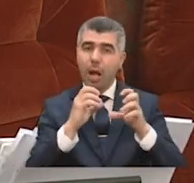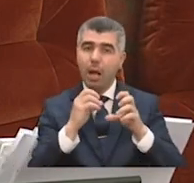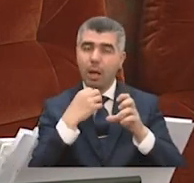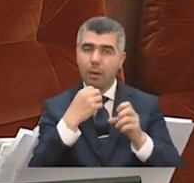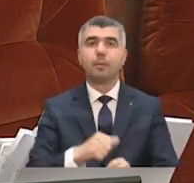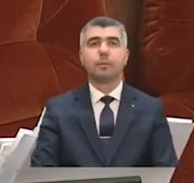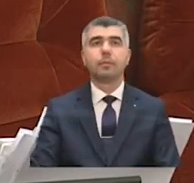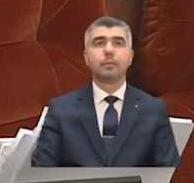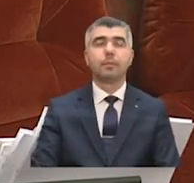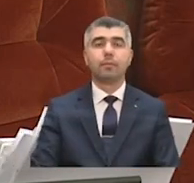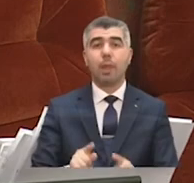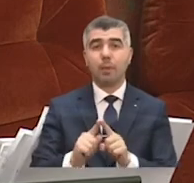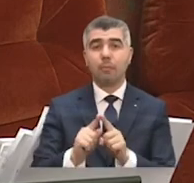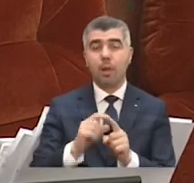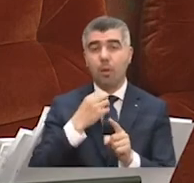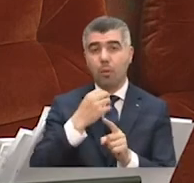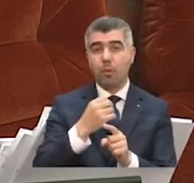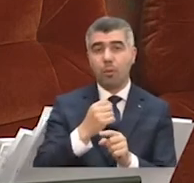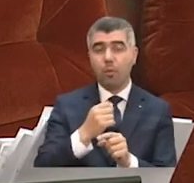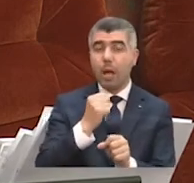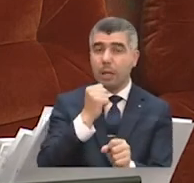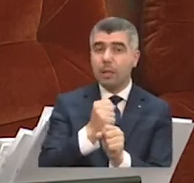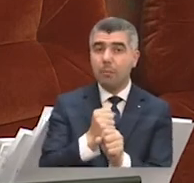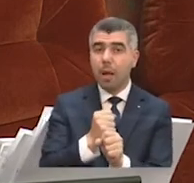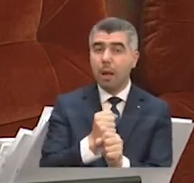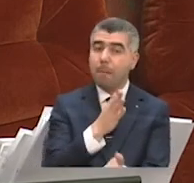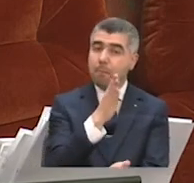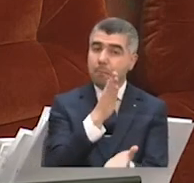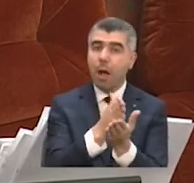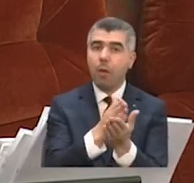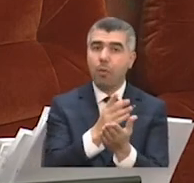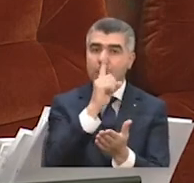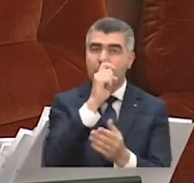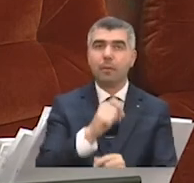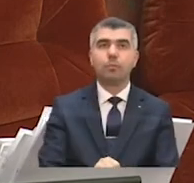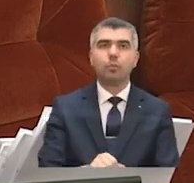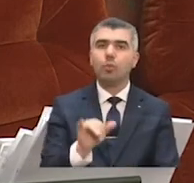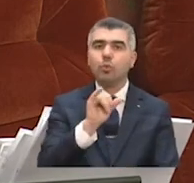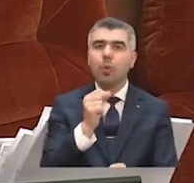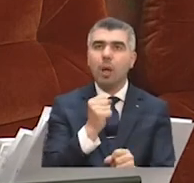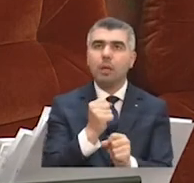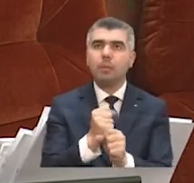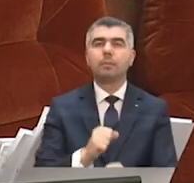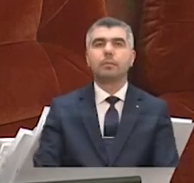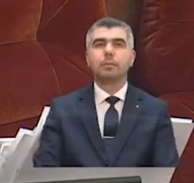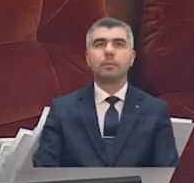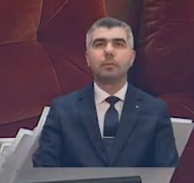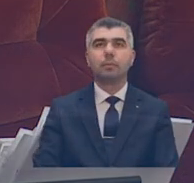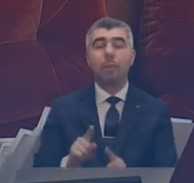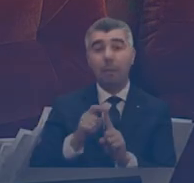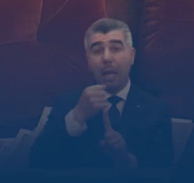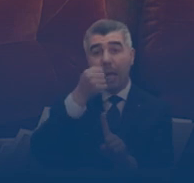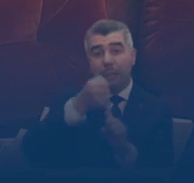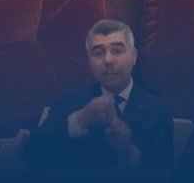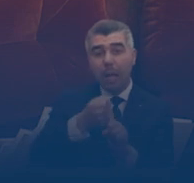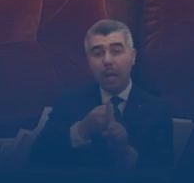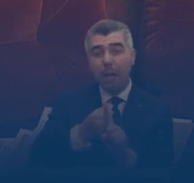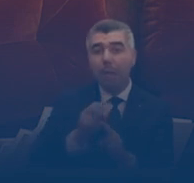المعادلة ماشي معادلة سهلة وهذا عمل جدي كنقوموا به. شنو درنا؟ أولا لأن باش نقدروا نديروا إصلاح